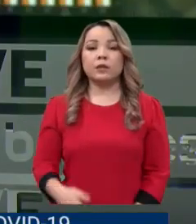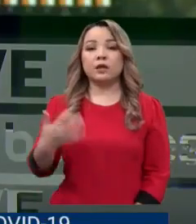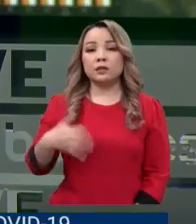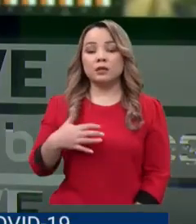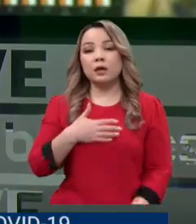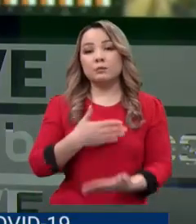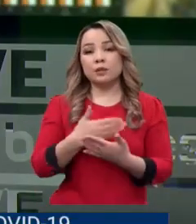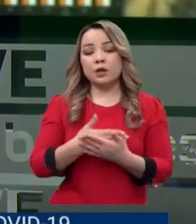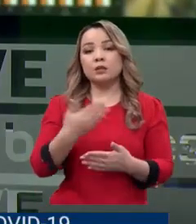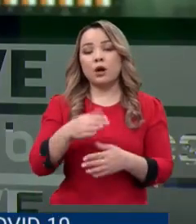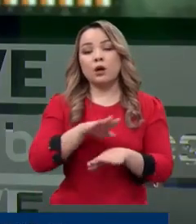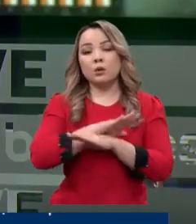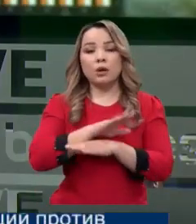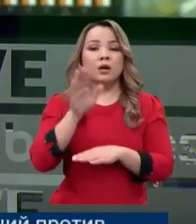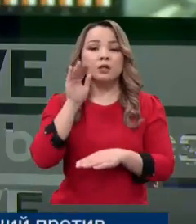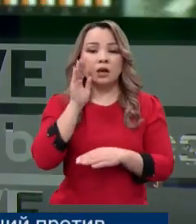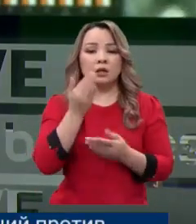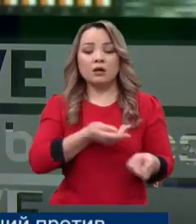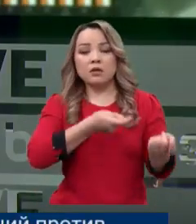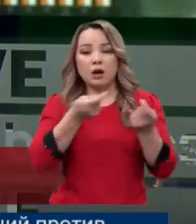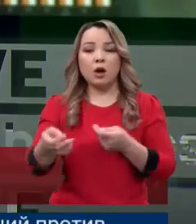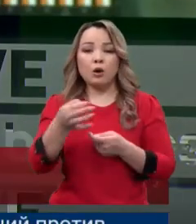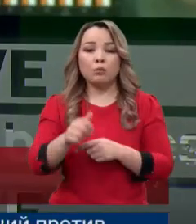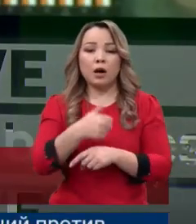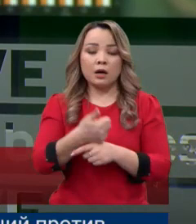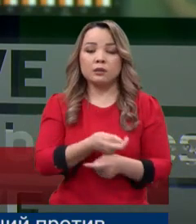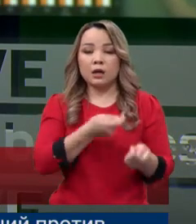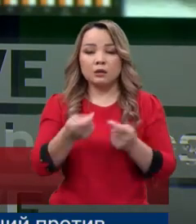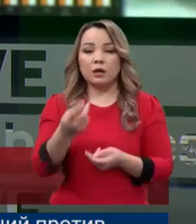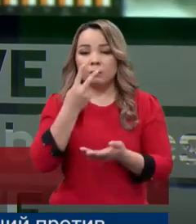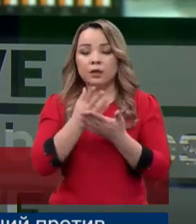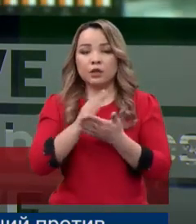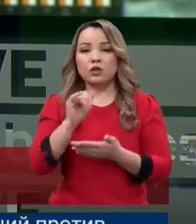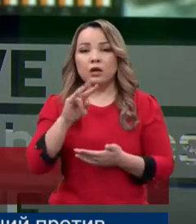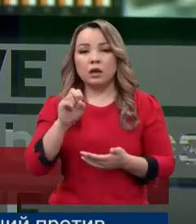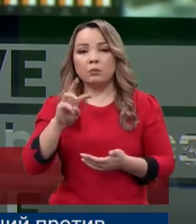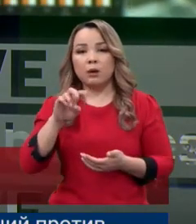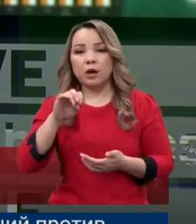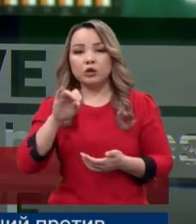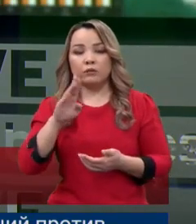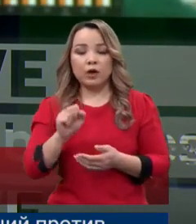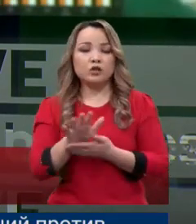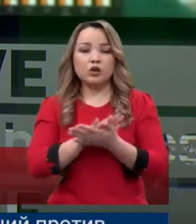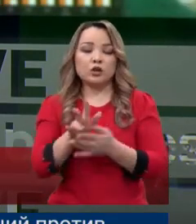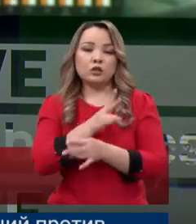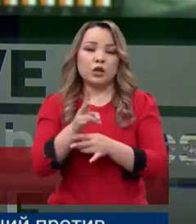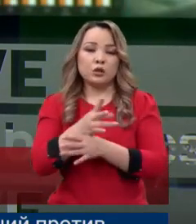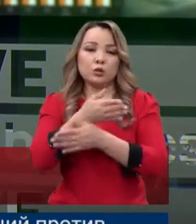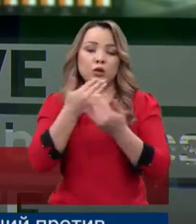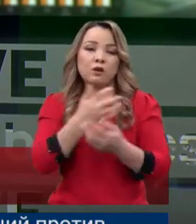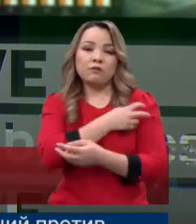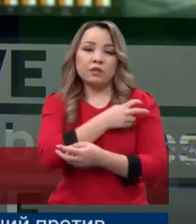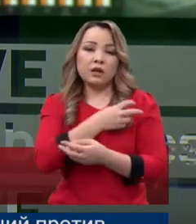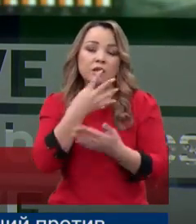Тараздық белсенді өлген итін арқалап облыс әкімдігінің алдына барды. Жанна Мамашева есімді тұрғын ешкімге зияны жоқ күшігін